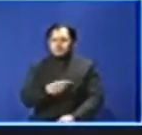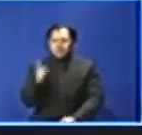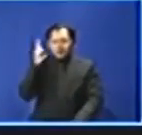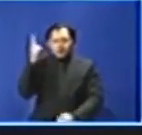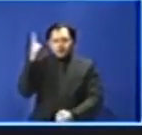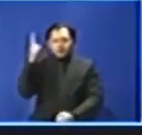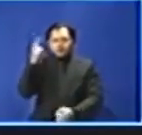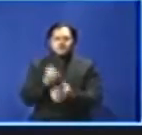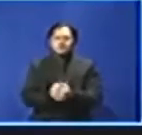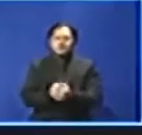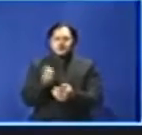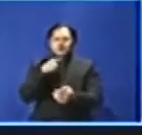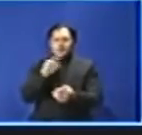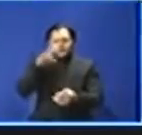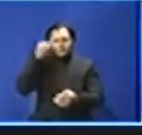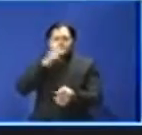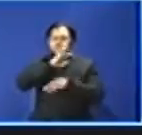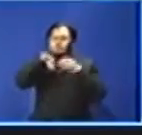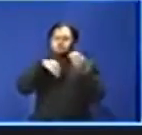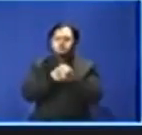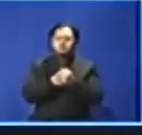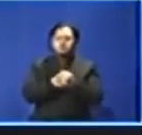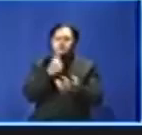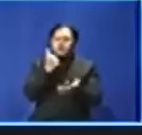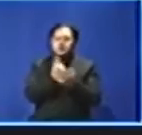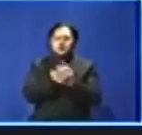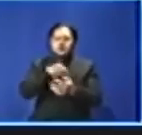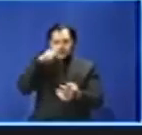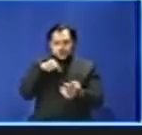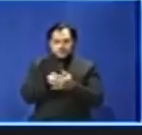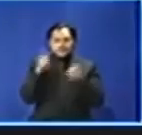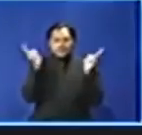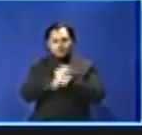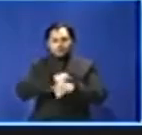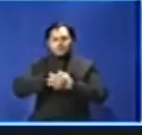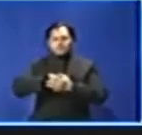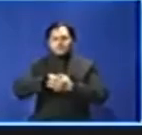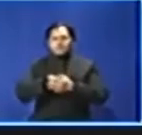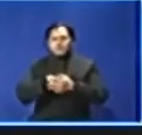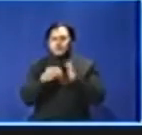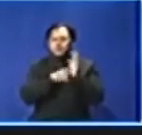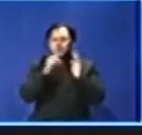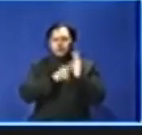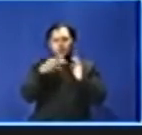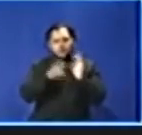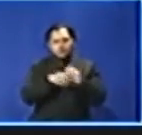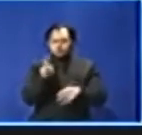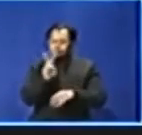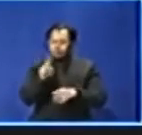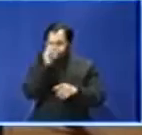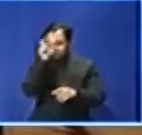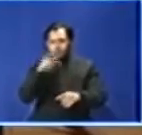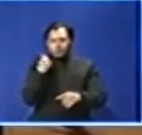atau semua dan tentu ini menjadi momentum kedua bagi kami